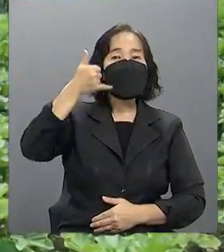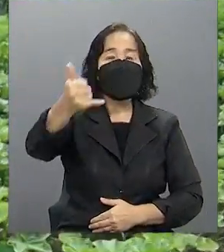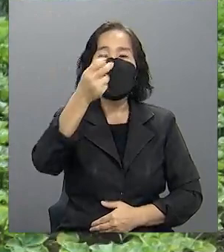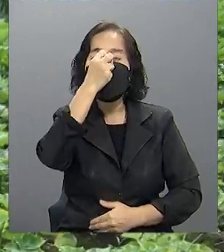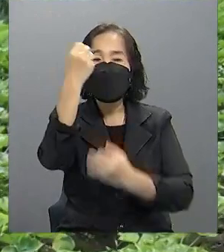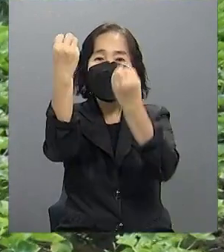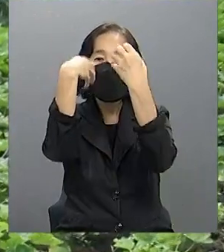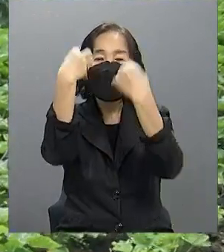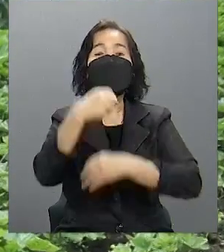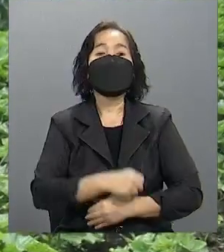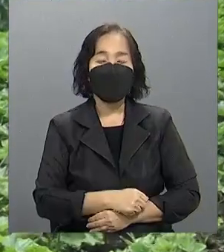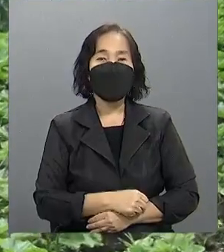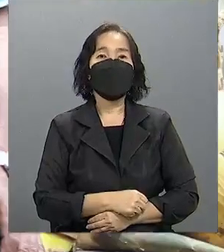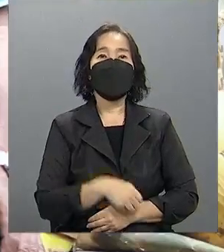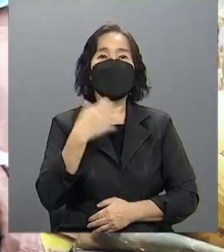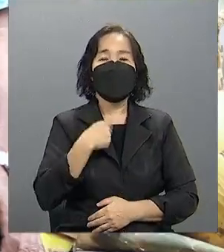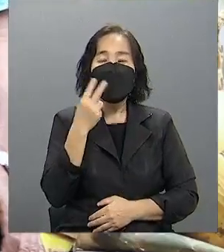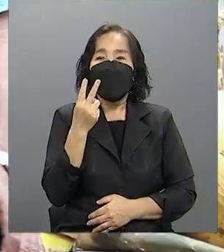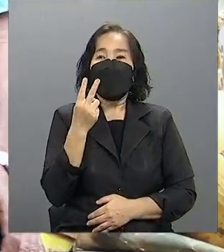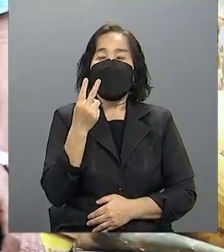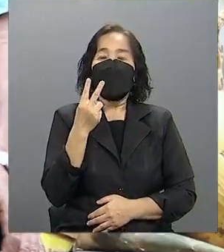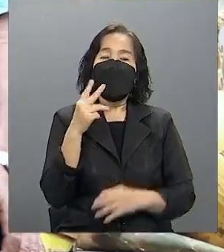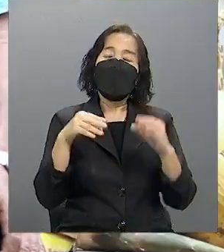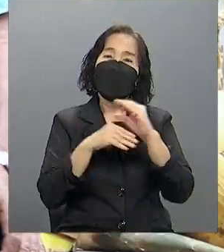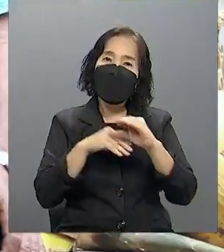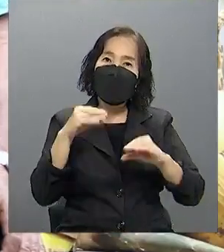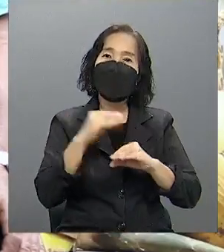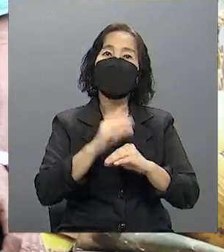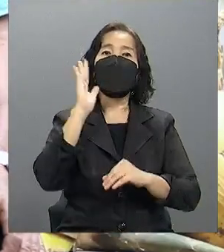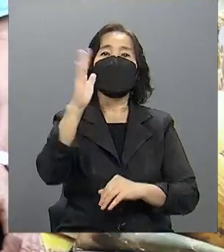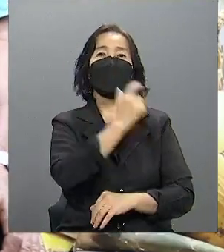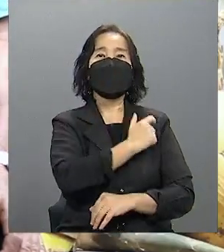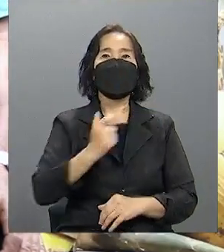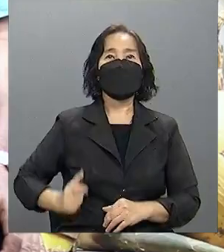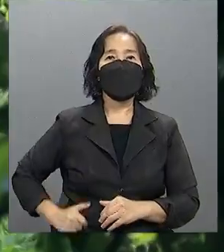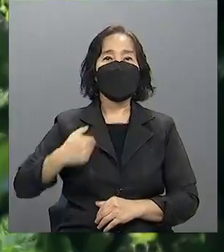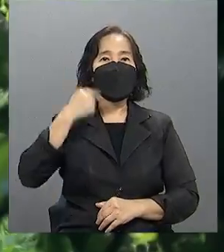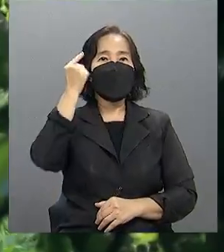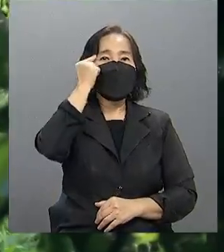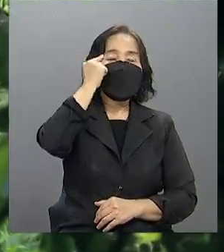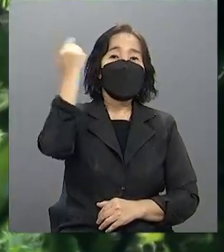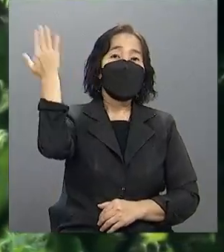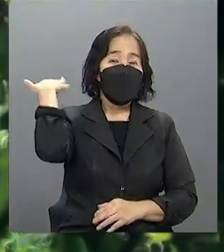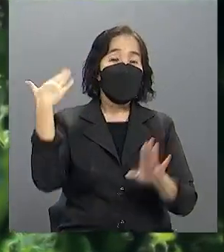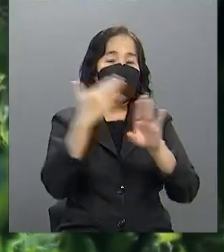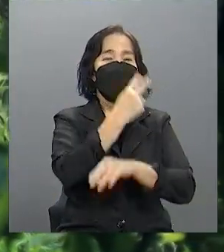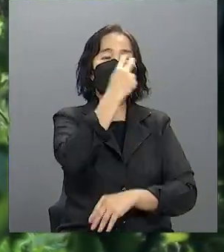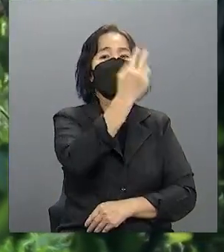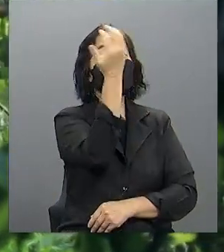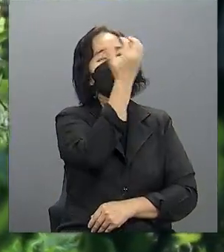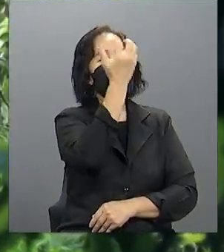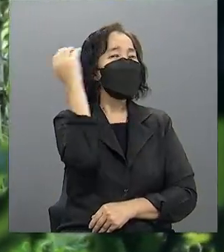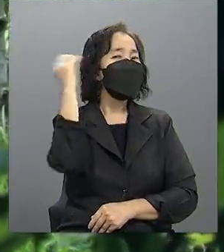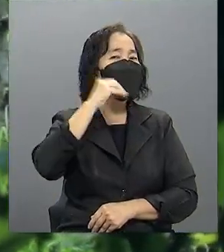ผมได้ยินโครงการคงในล่วงขึ้นมาเนี่ยครับว่าวนำวิทยุว่าวนำพลหัสผมก็ดูพลหัสเบิ้งนำมันก็คิดอยากเปลี่ยนอาชีพ